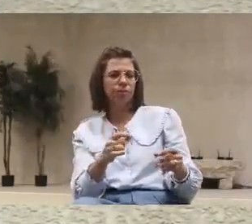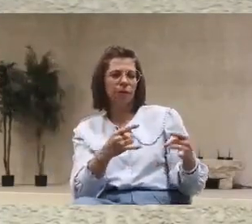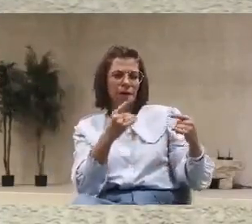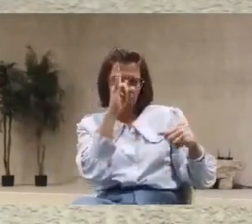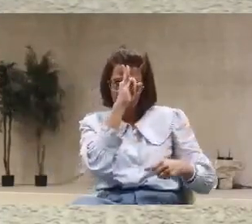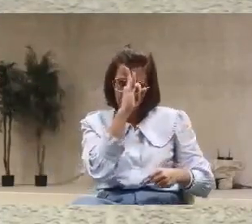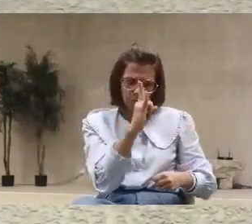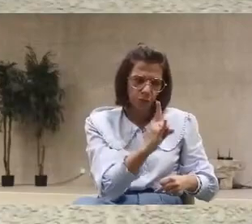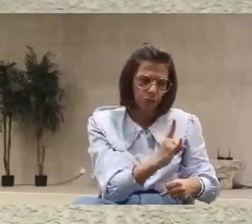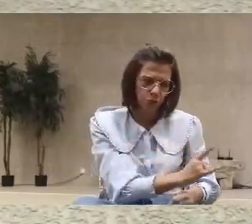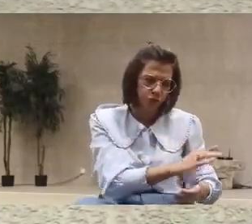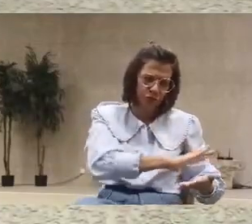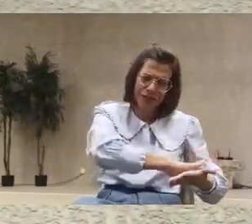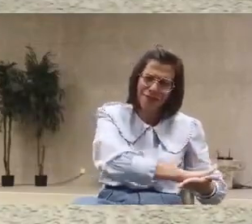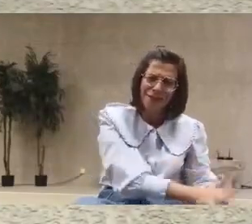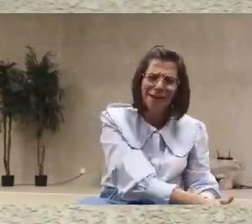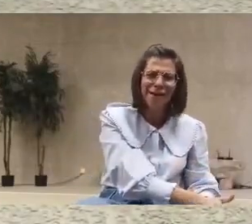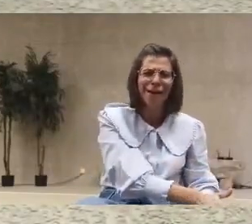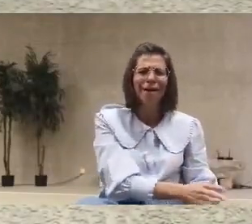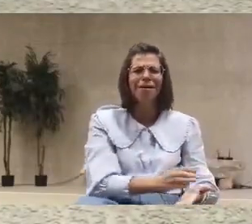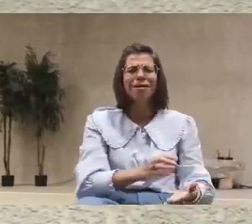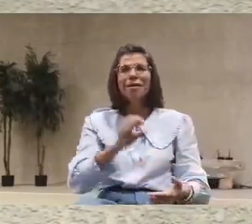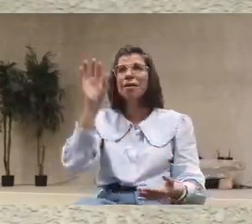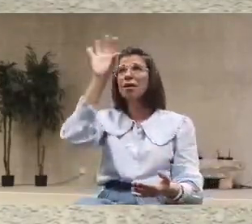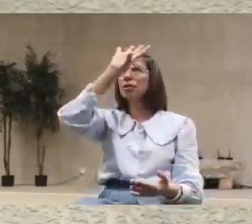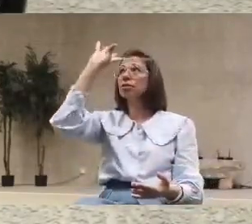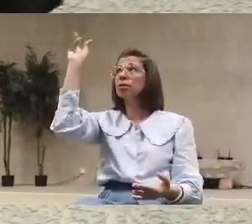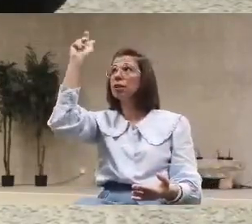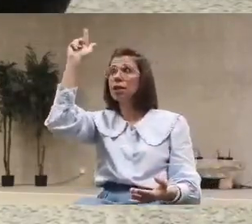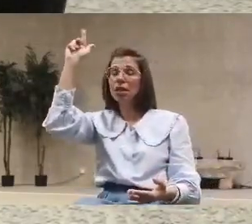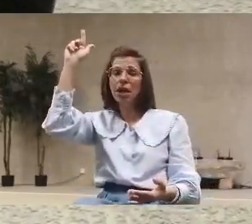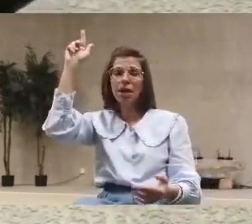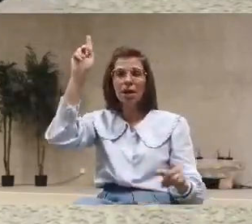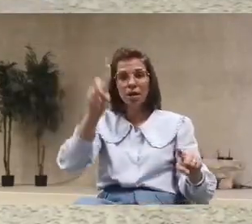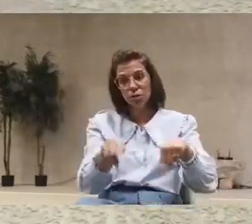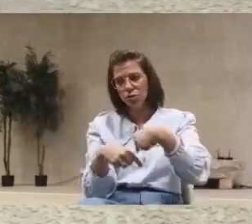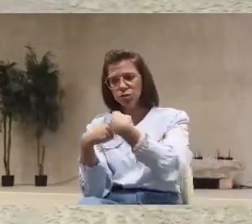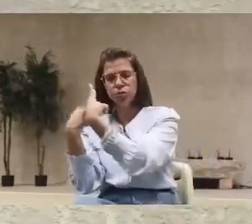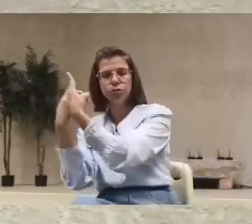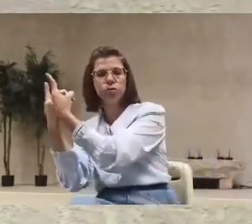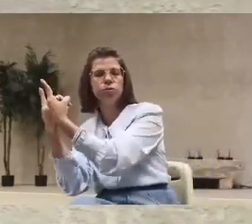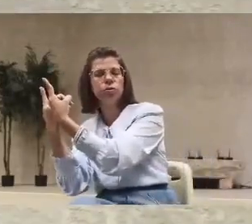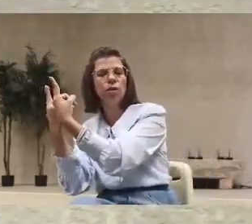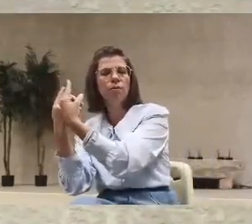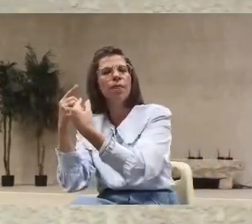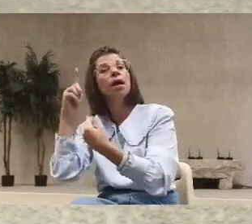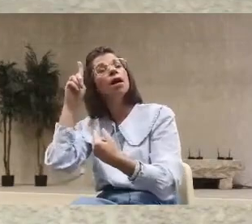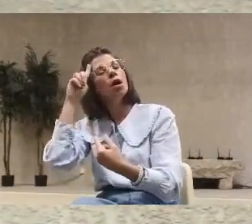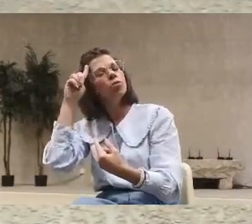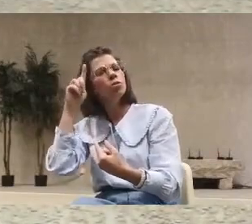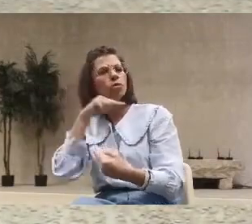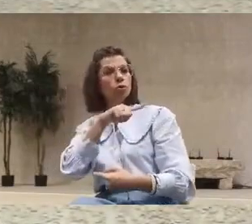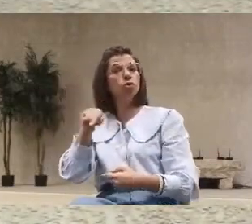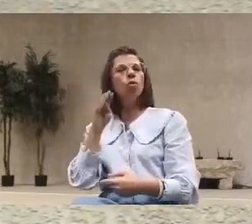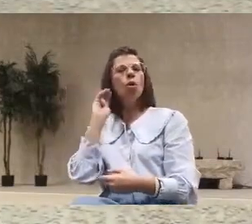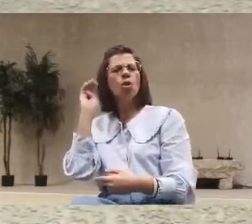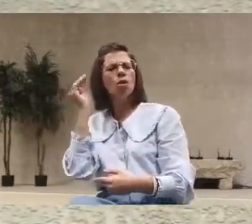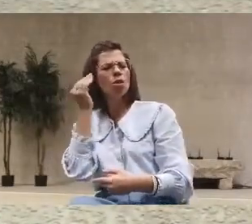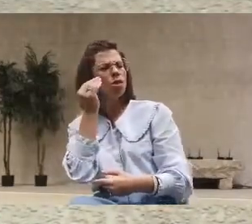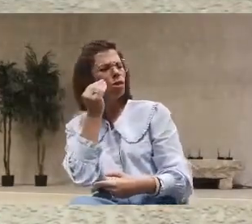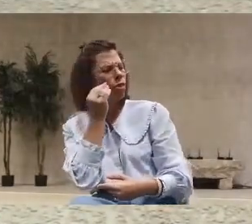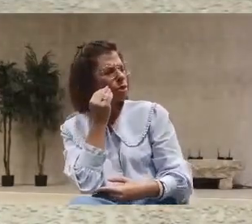pour nous transporter dans son royaume et nous amener à l'obéissance de la foi Amen